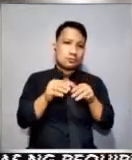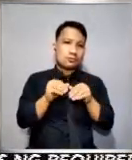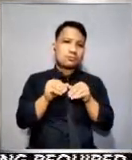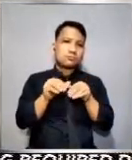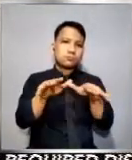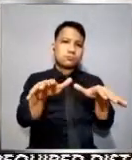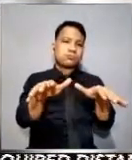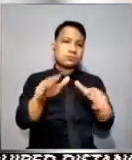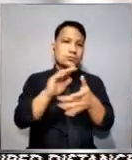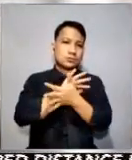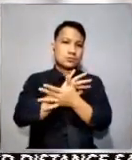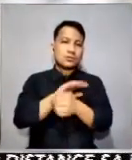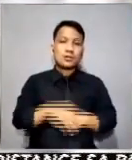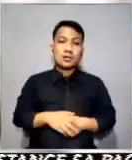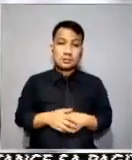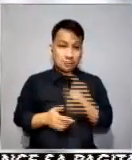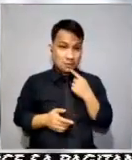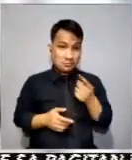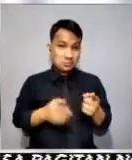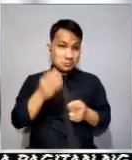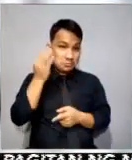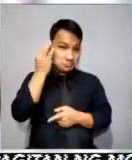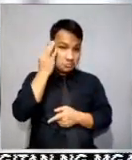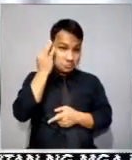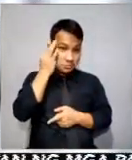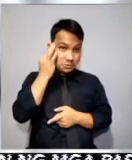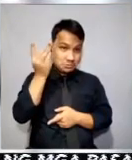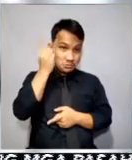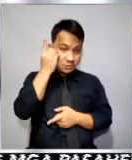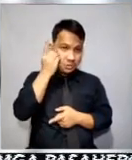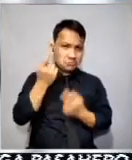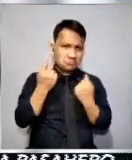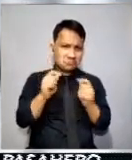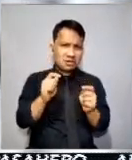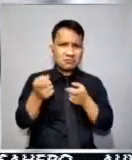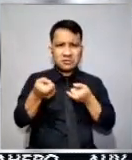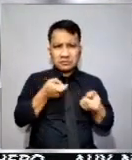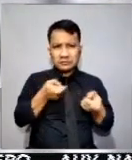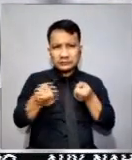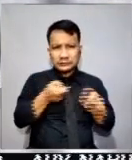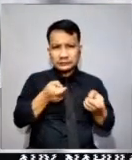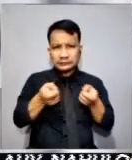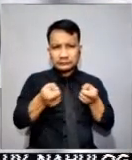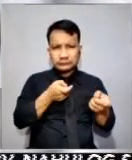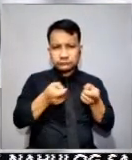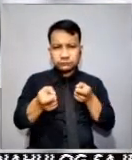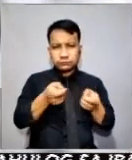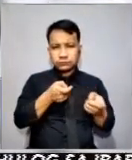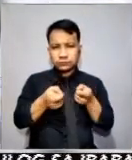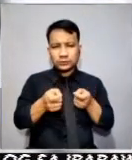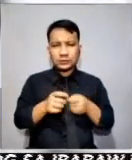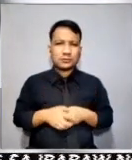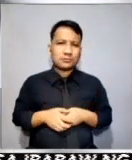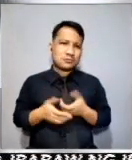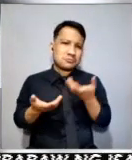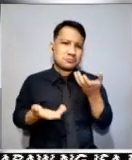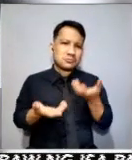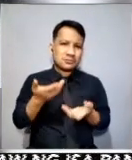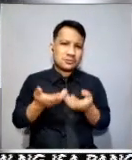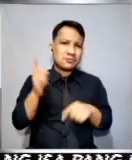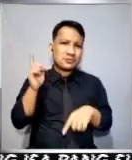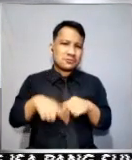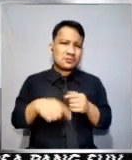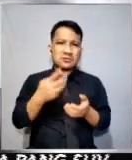control it, but we're not able to control it, and that's why it's an upward curve. It could be far worse. But